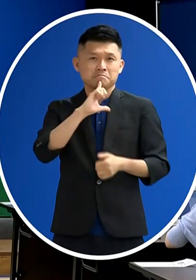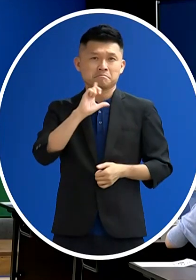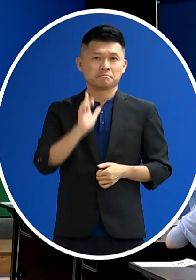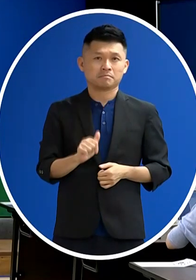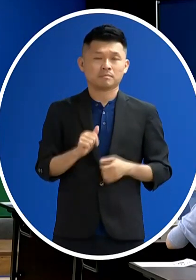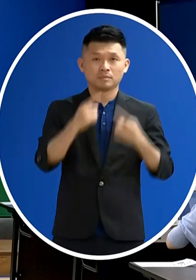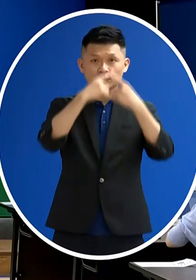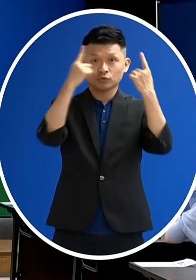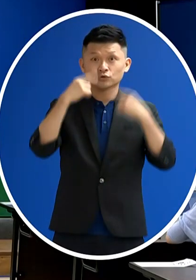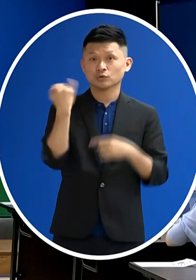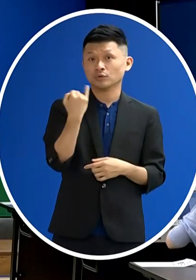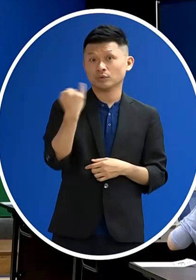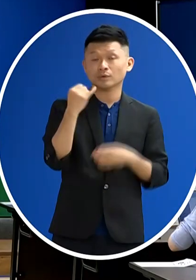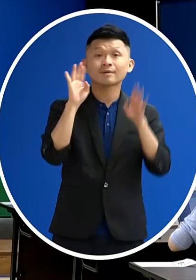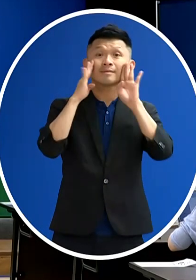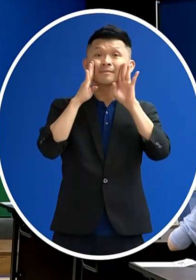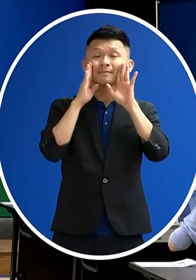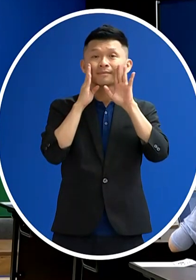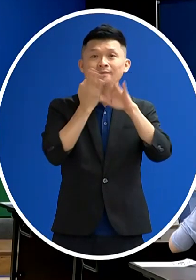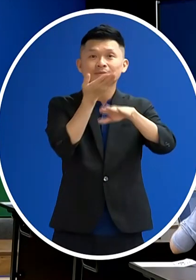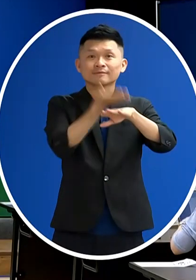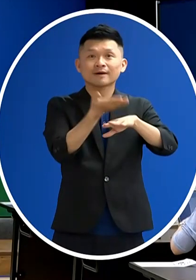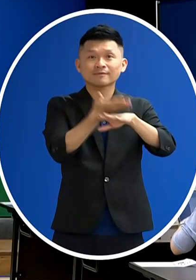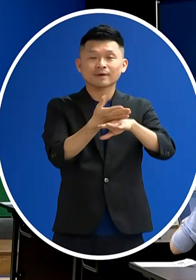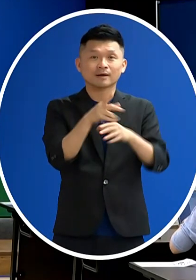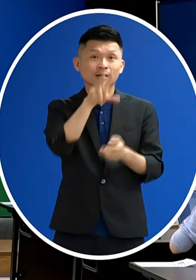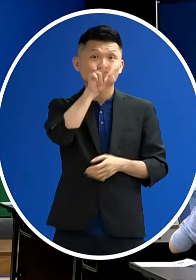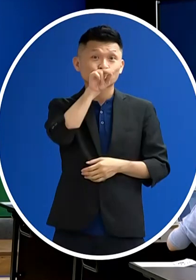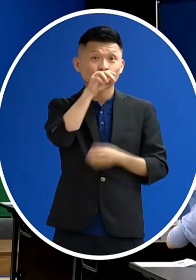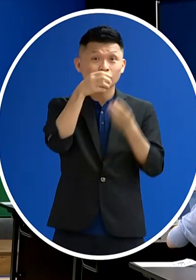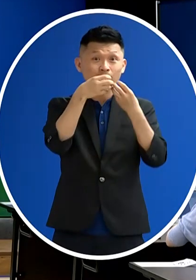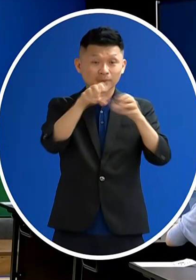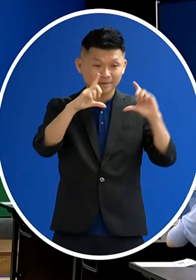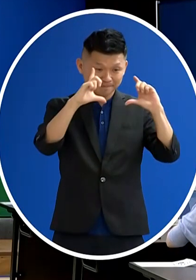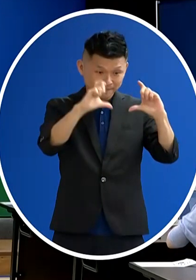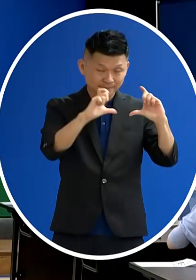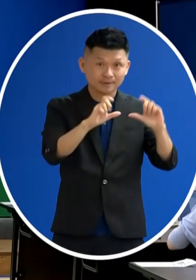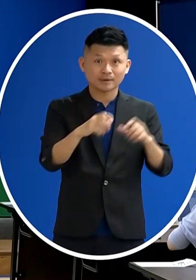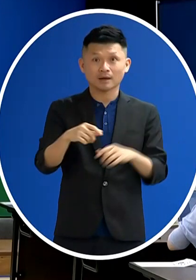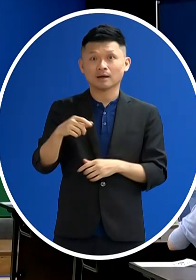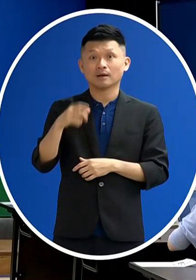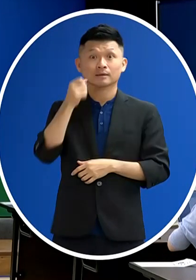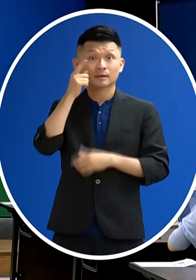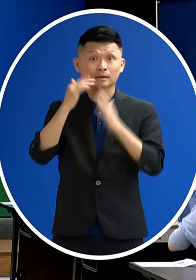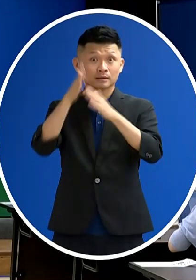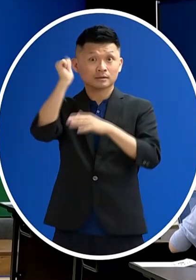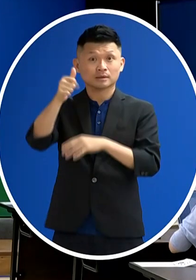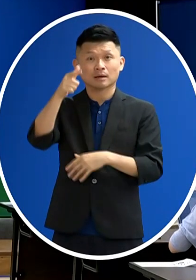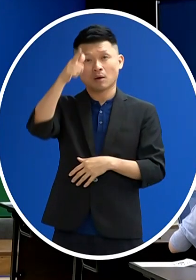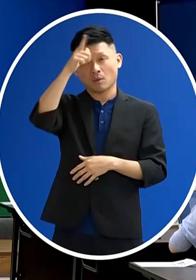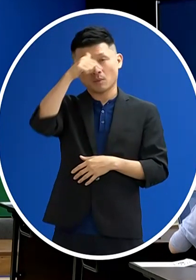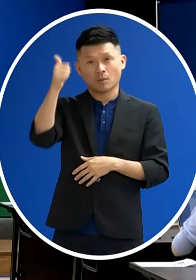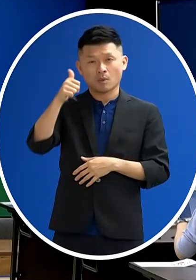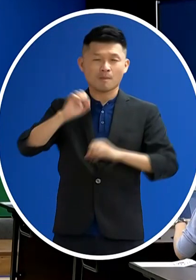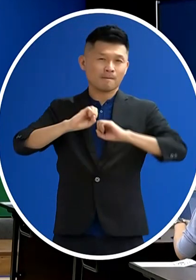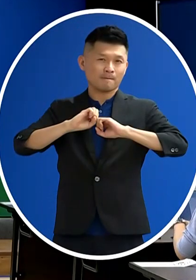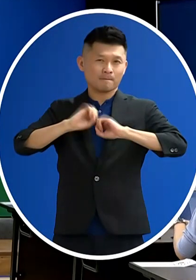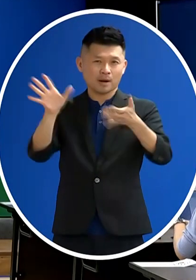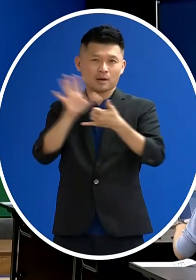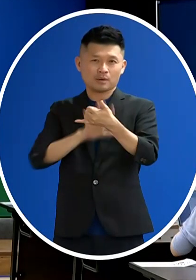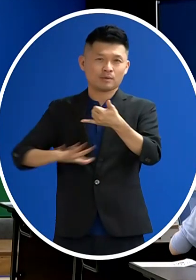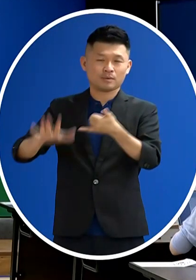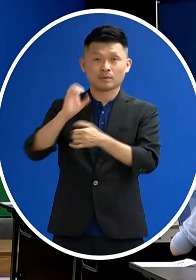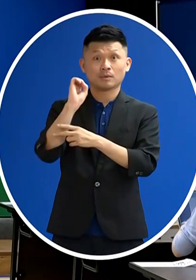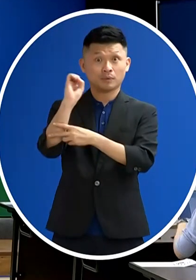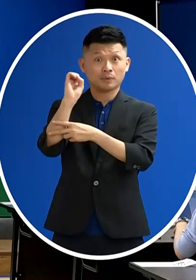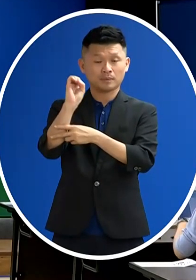蔻他在脸书上面放了一个鸭蛋的图片，然后台南市长黄伟哲他也是率先公布全国加零，然后我想问他